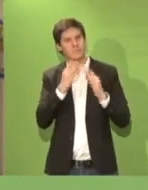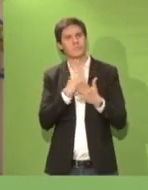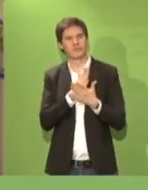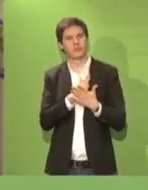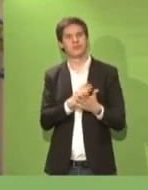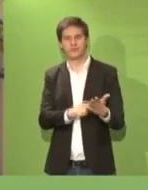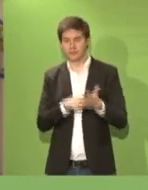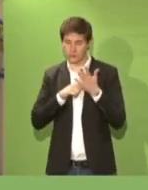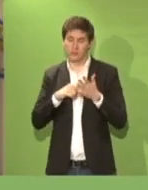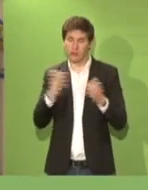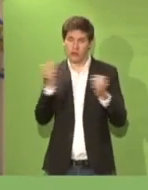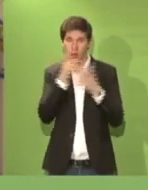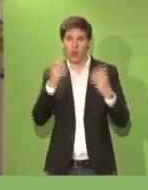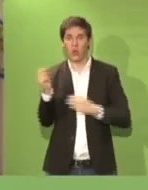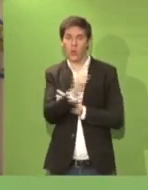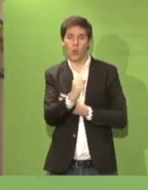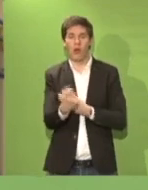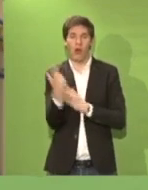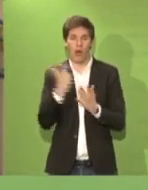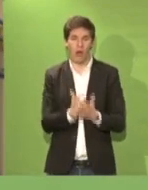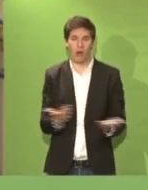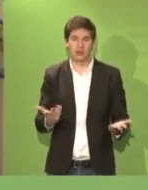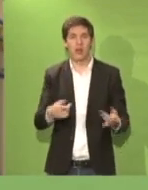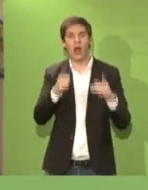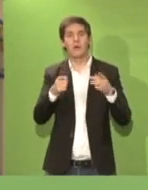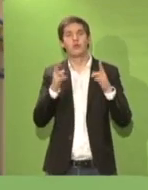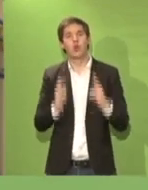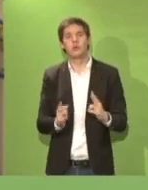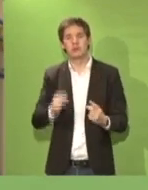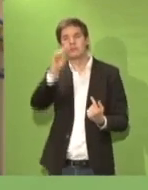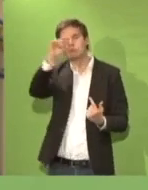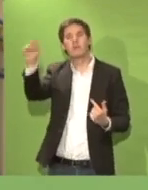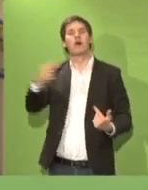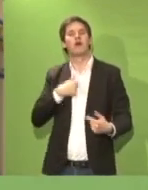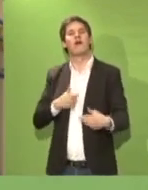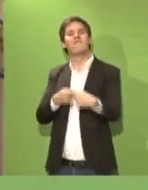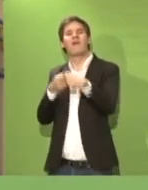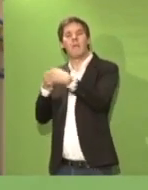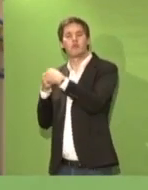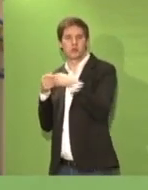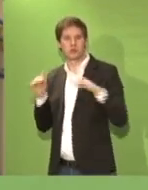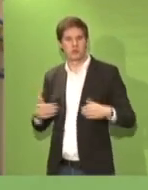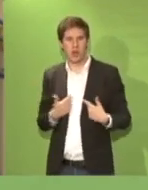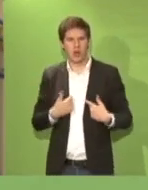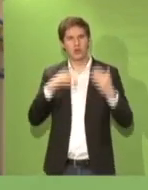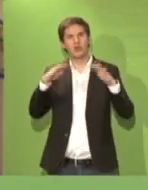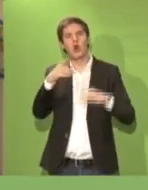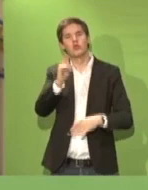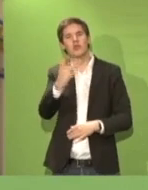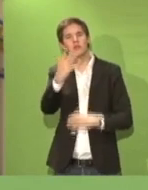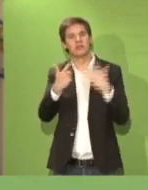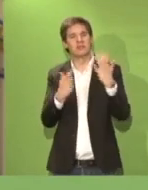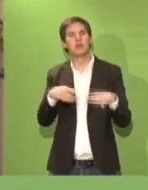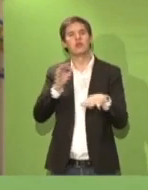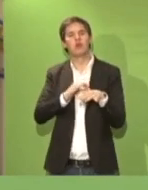es Beharrungskräfte, aber wir haben auch Verbündete in der Industrie. Bereits 1975 entwickelte